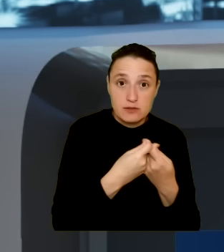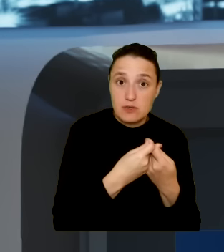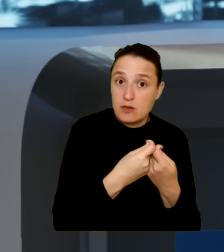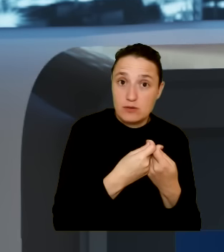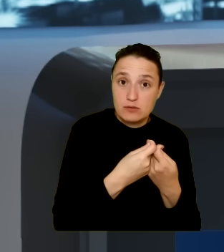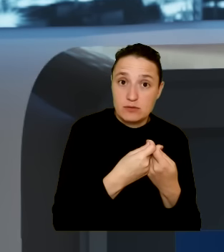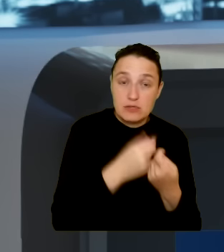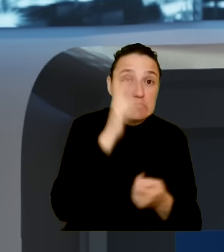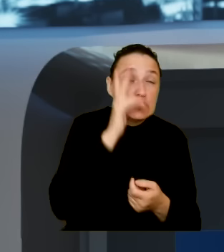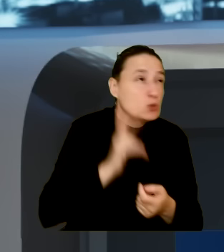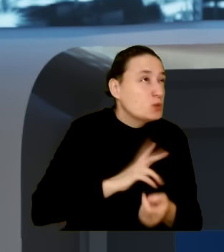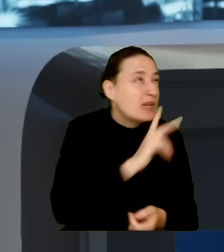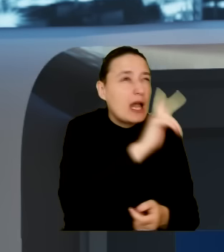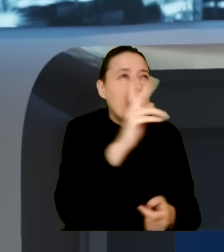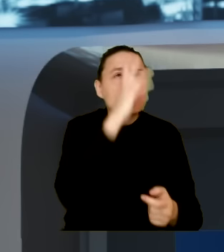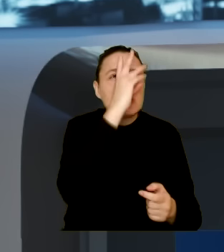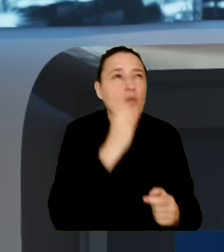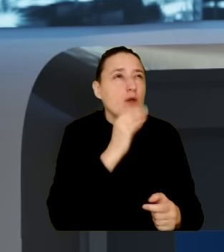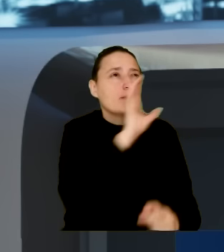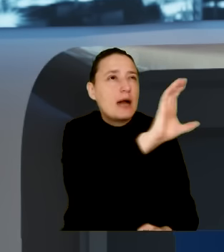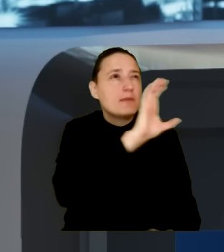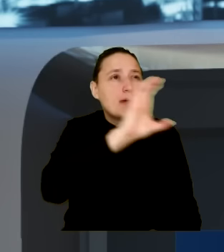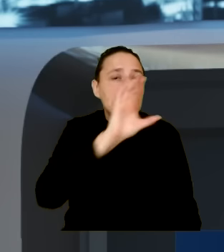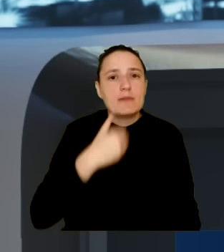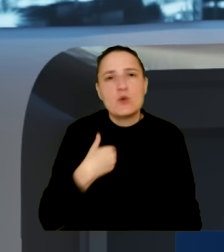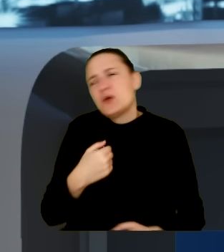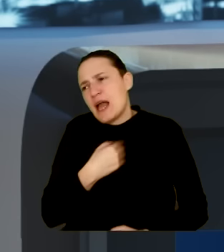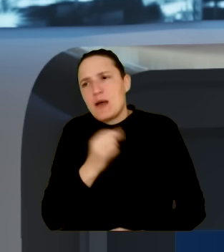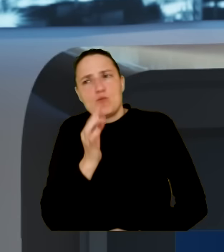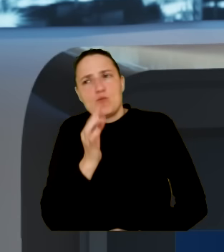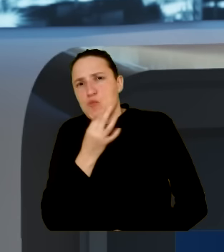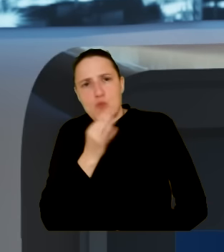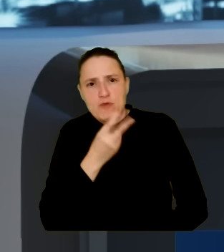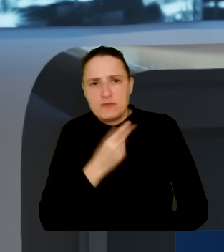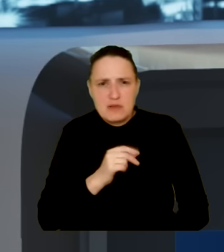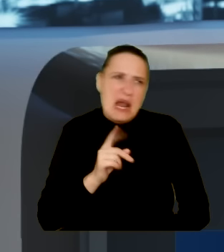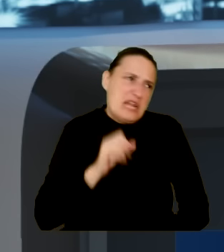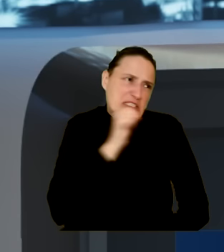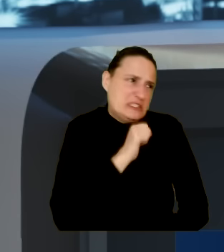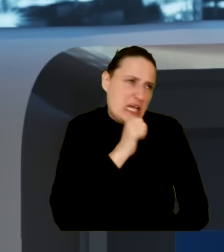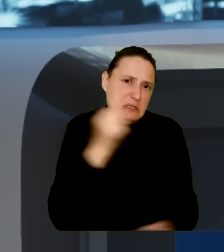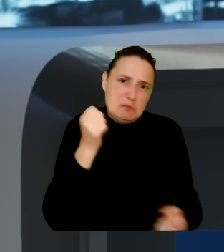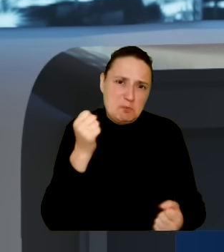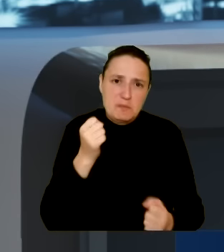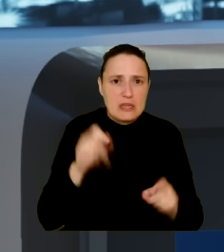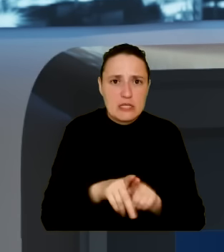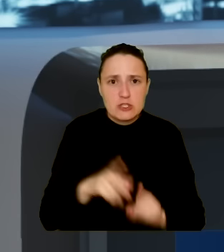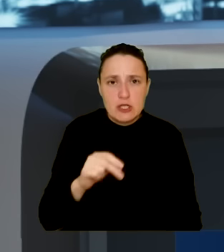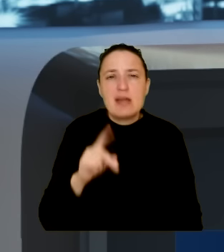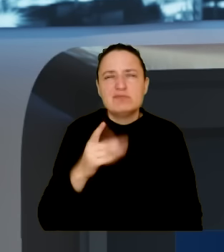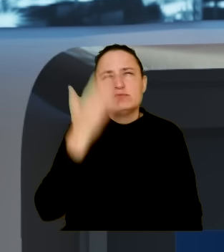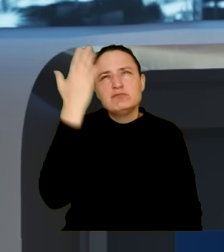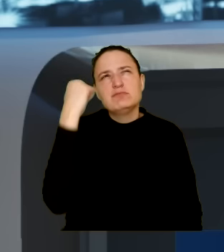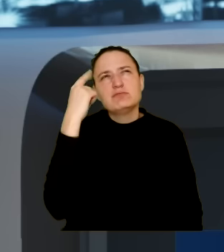instytucji. Ja za młodu, bo nie jestem może takim aż w podeszłym wieku człowiekiem, ale kiedyś pamiętam,